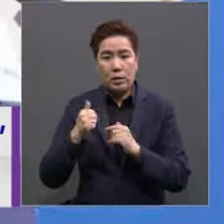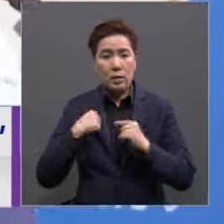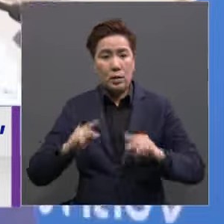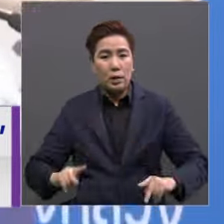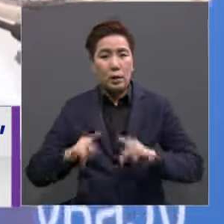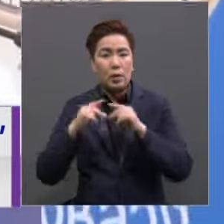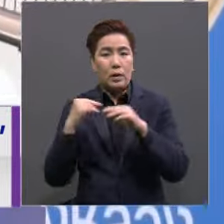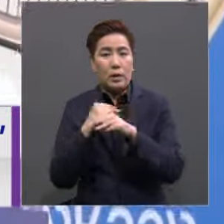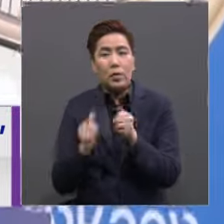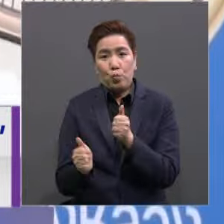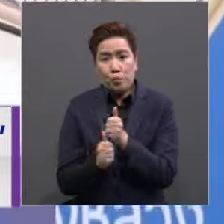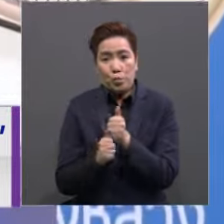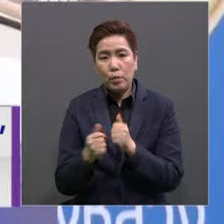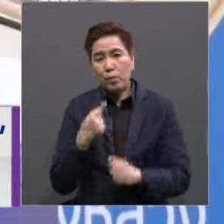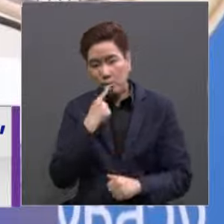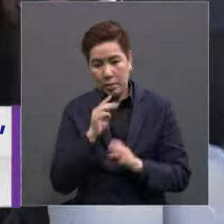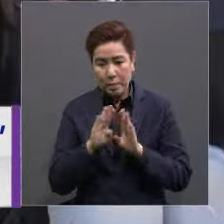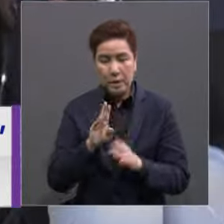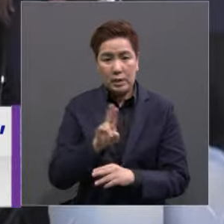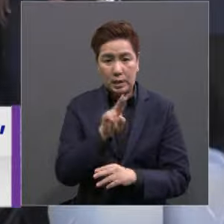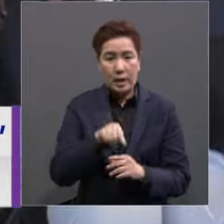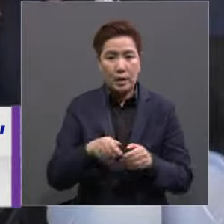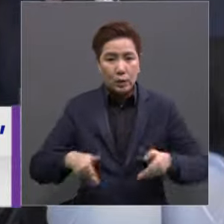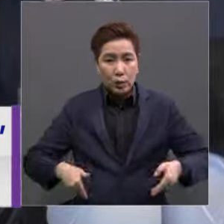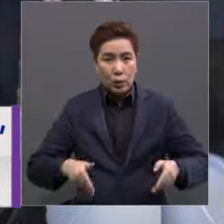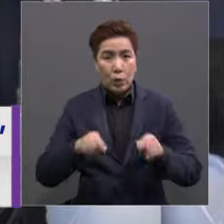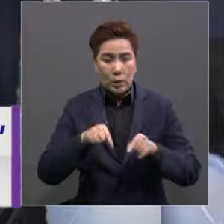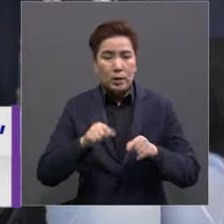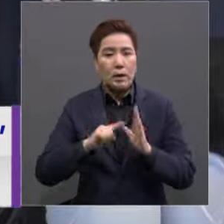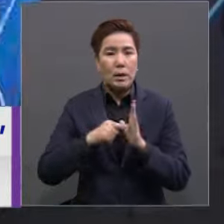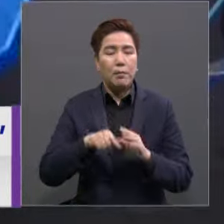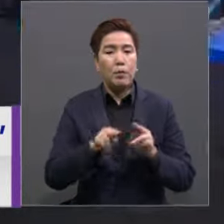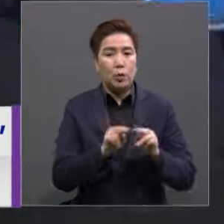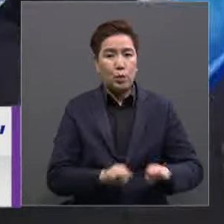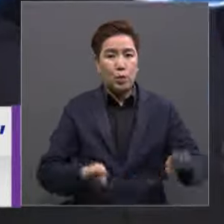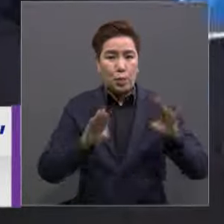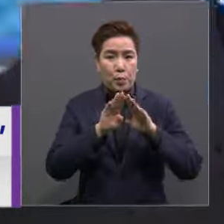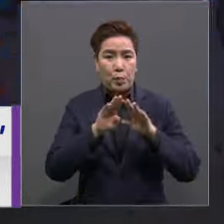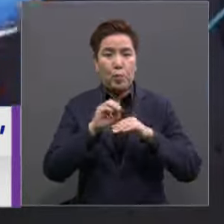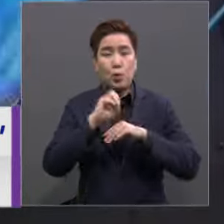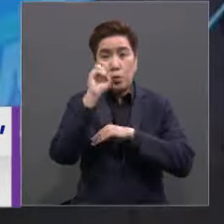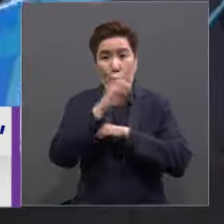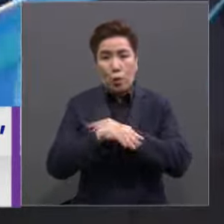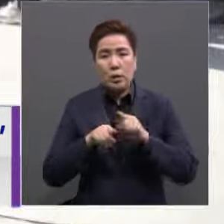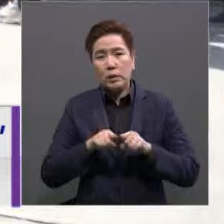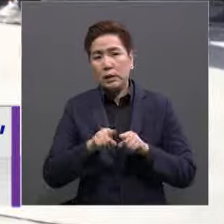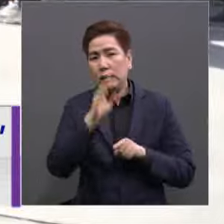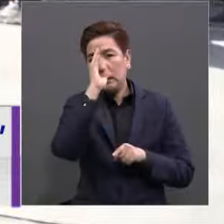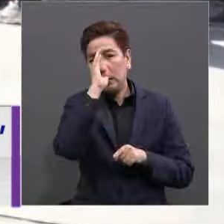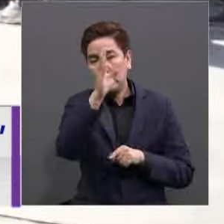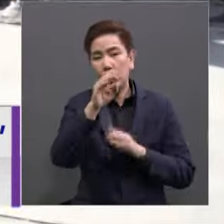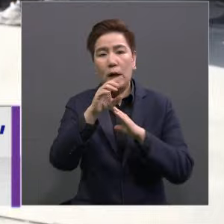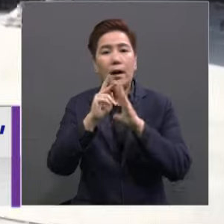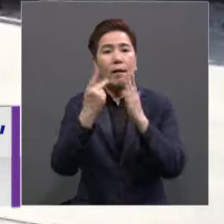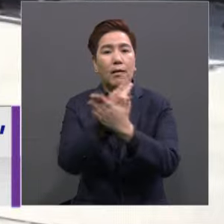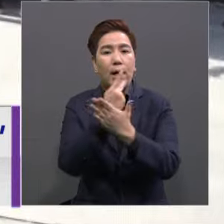าคมเมื่อวานนี้ท่านก็เดินทางมาเปิดใช้ทางหลวงพิเศษสายนี้ตั้งแต่ช่วงด่านนครปฐมฝั่งตะวันตกไปจนถึงด่านกาญจนบุรีโดย